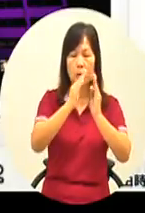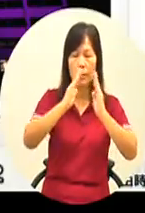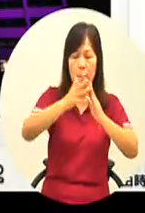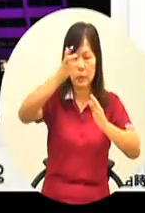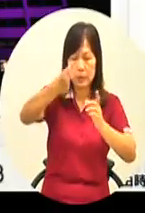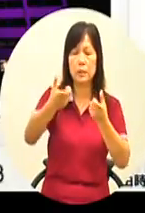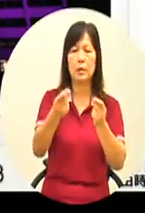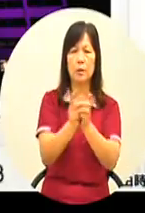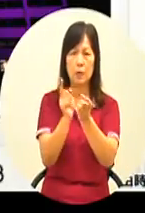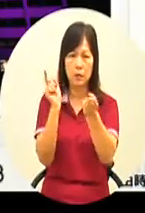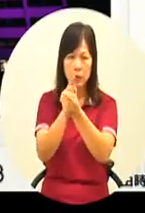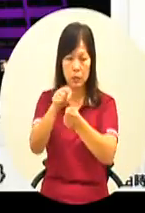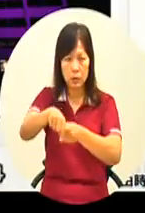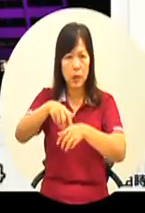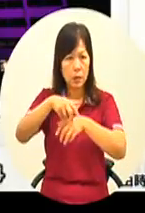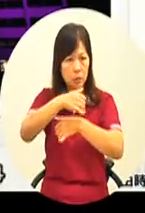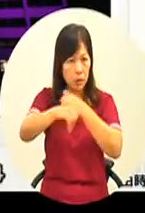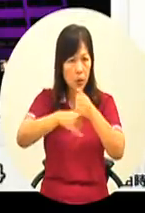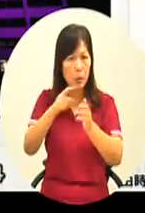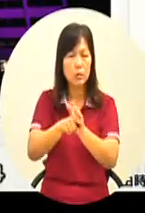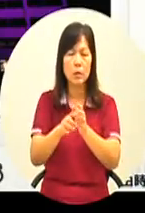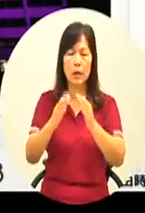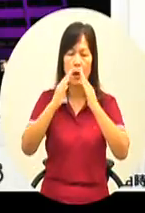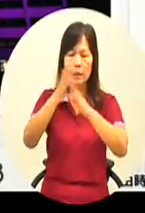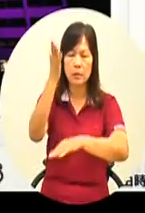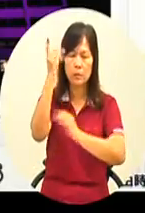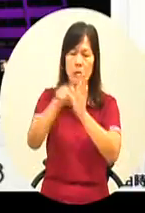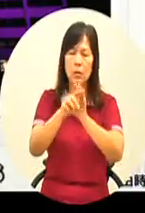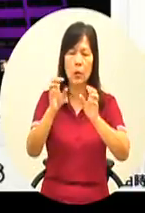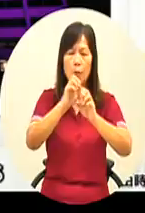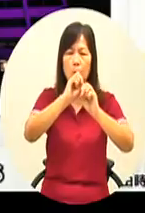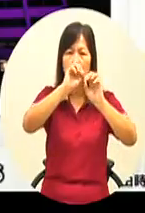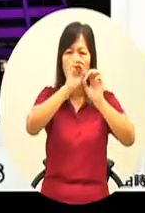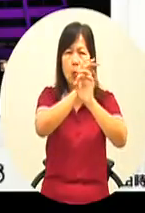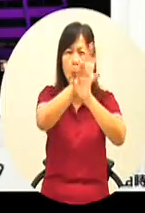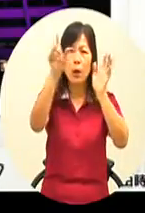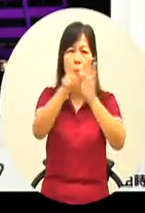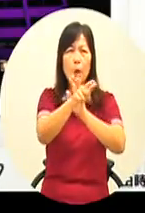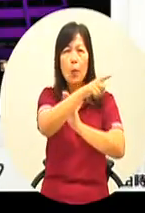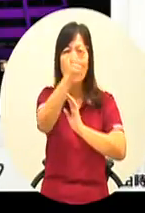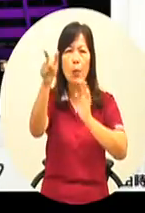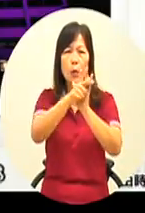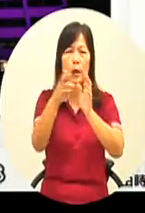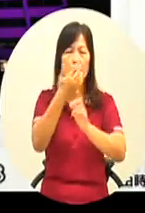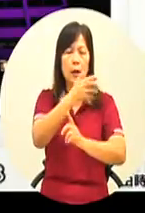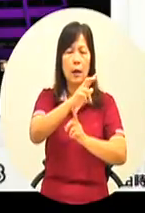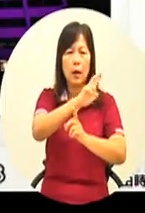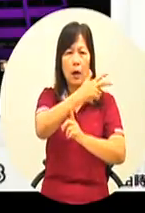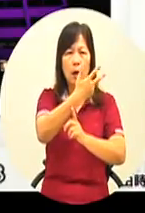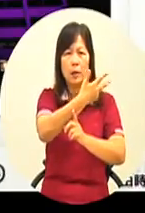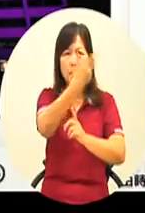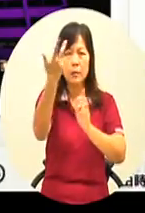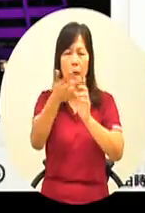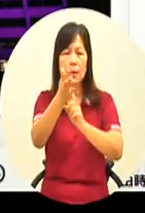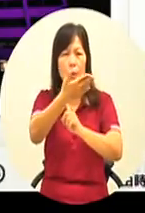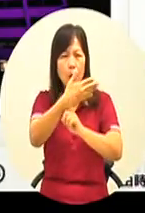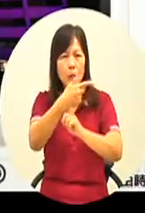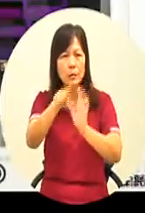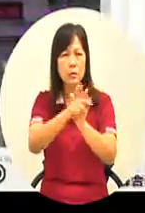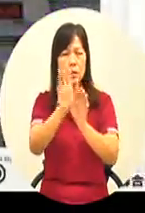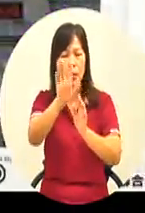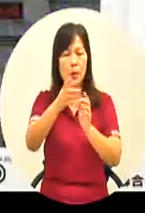个同志运动，他们市政府晚上用关掉的方式把彩虹旗的图案打在他们市政府上